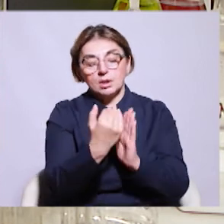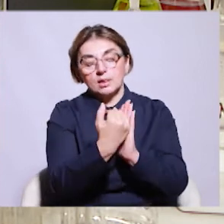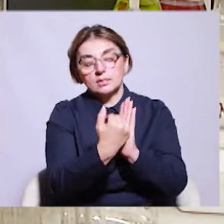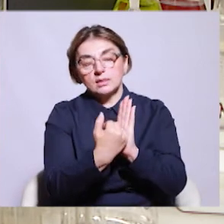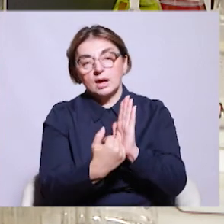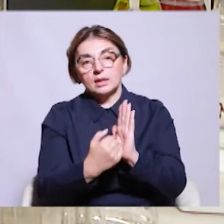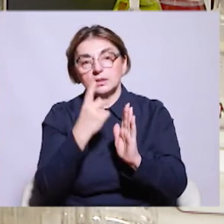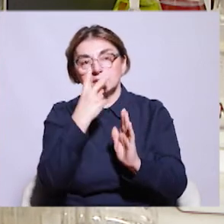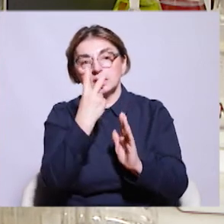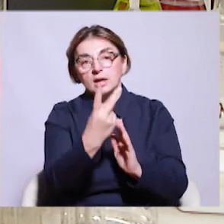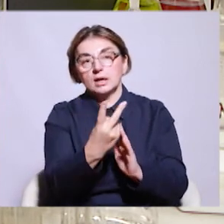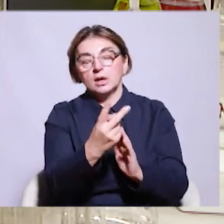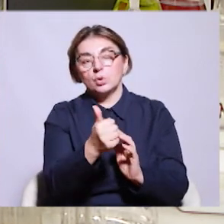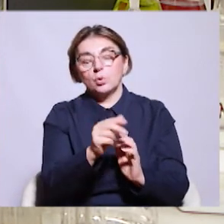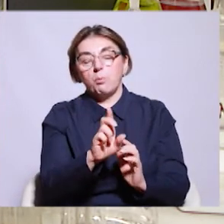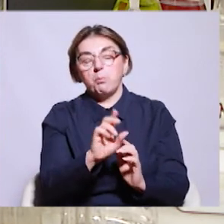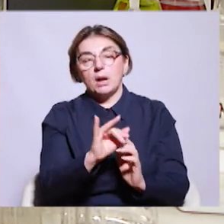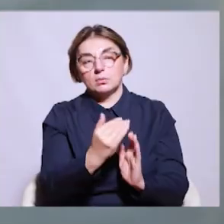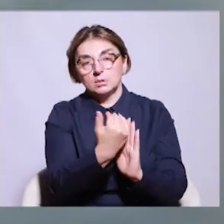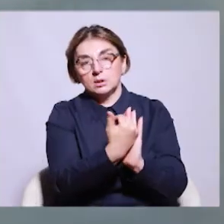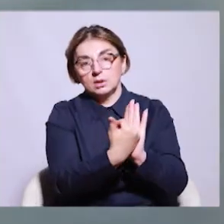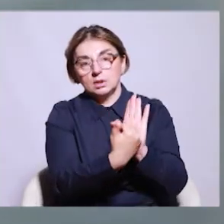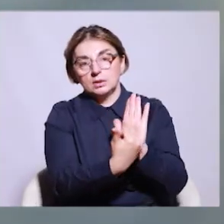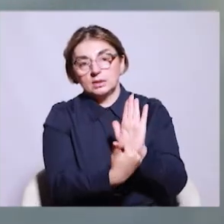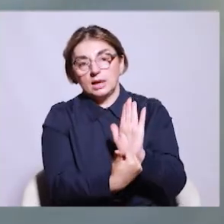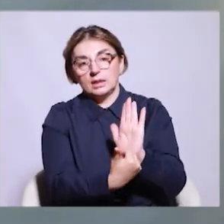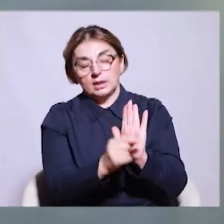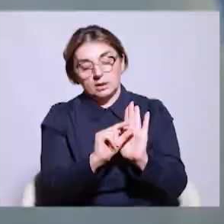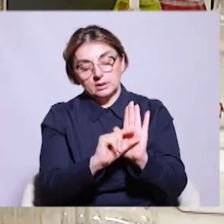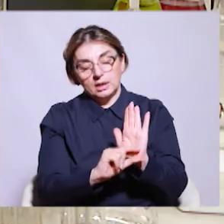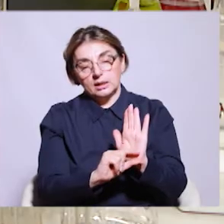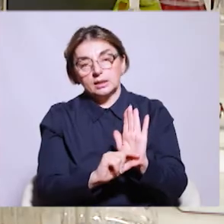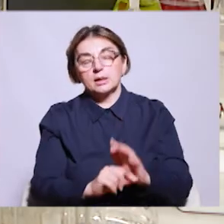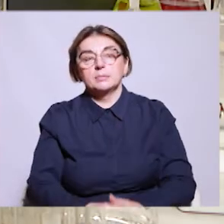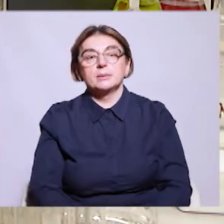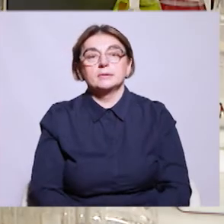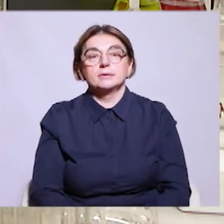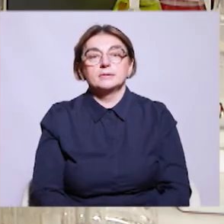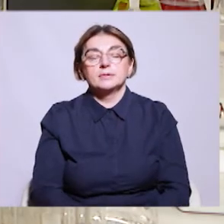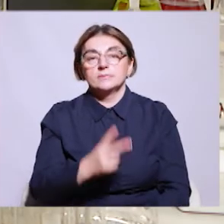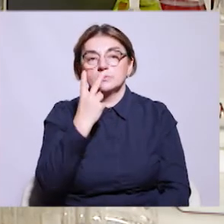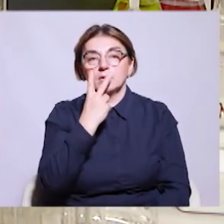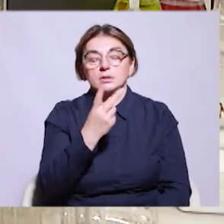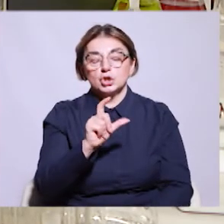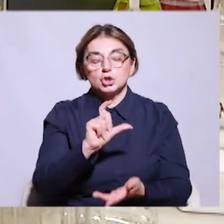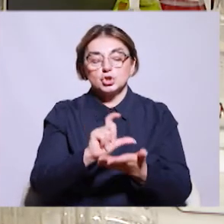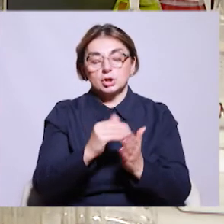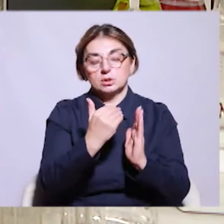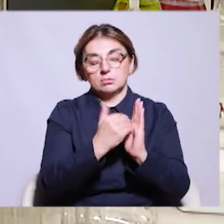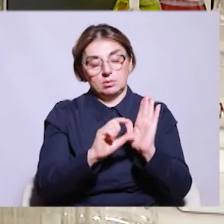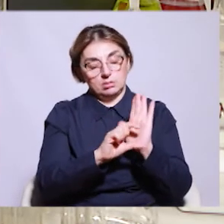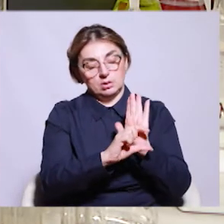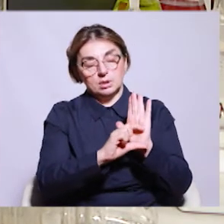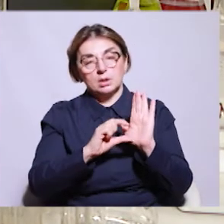ჩვენ დავაყოვნეთ, ხედავთ, რომ ბარიუმ SO4, როგორც მე გითხარით, ჭიქის ფსკერზე დაილექებოდა და თქვენ ხედავთ ჭიქის ფსკერზე